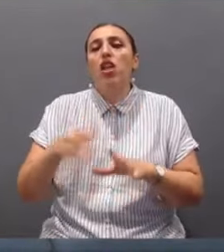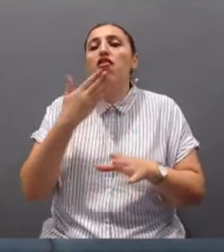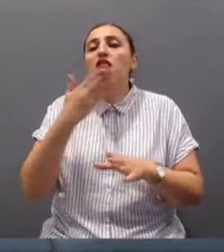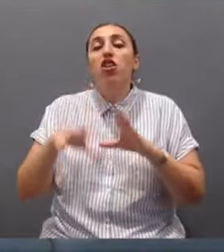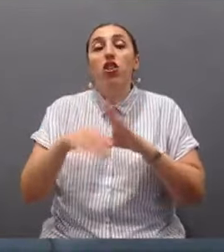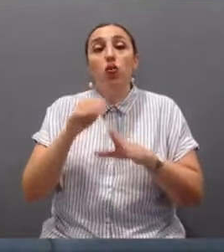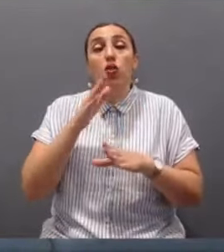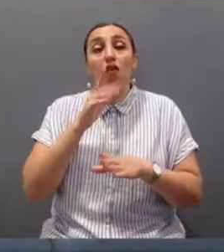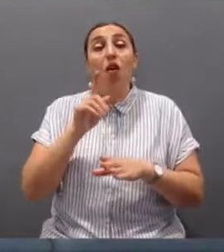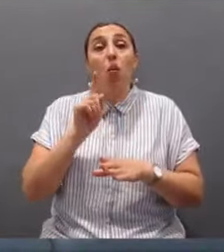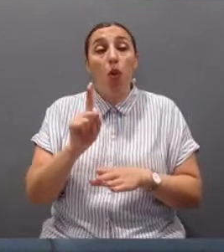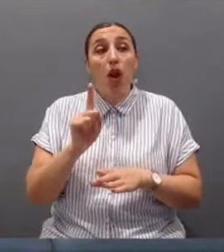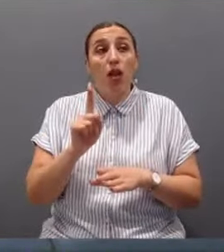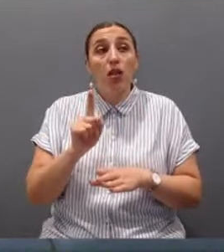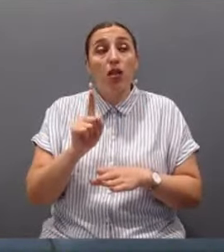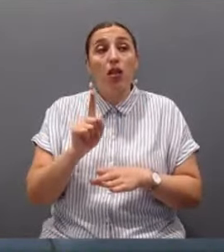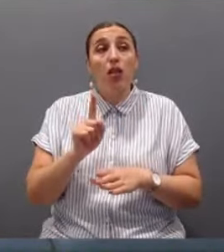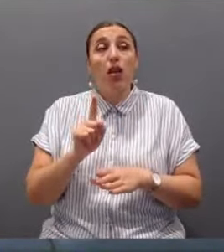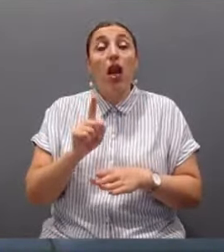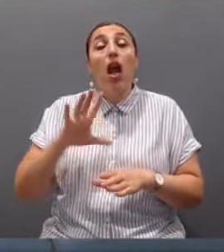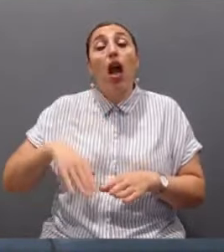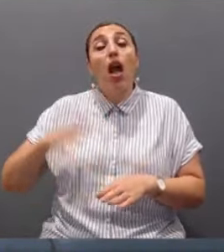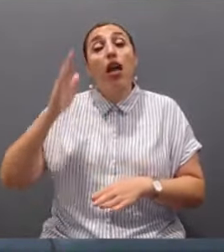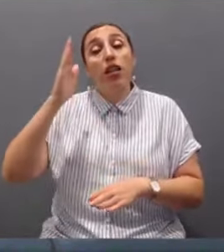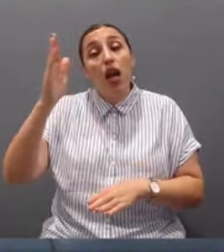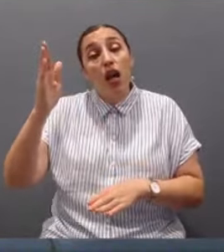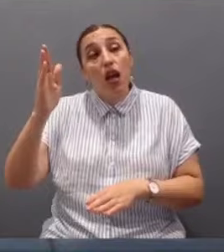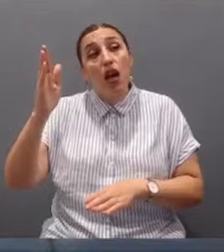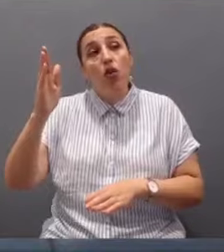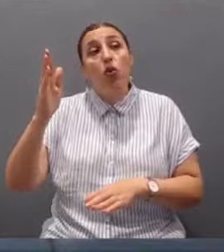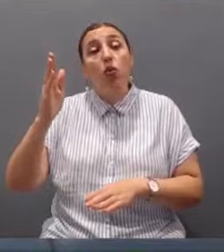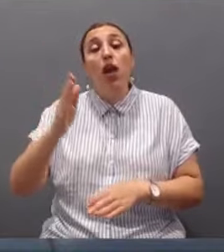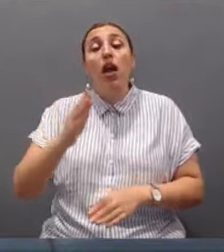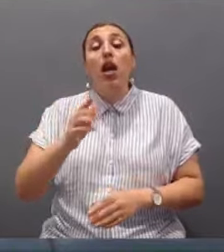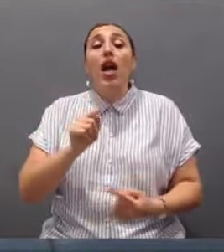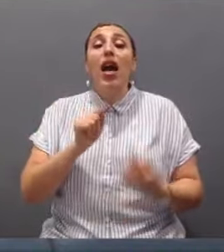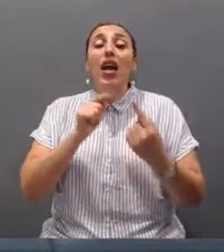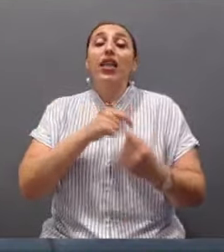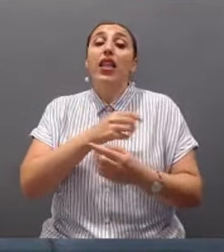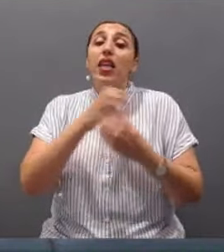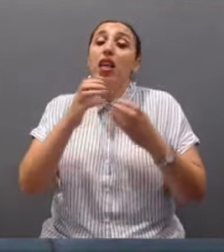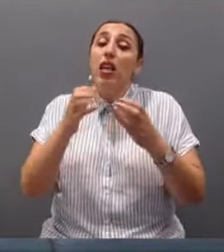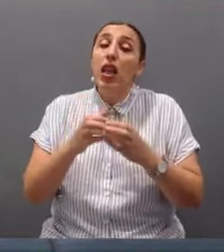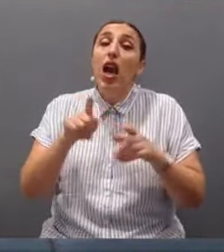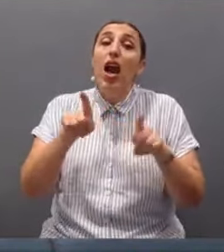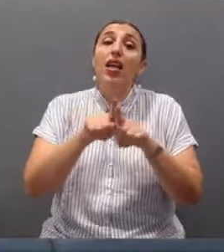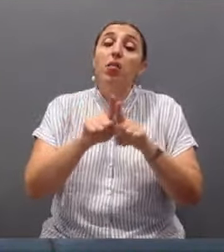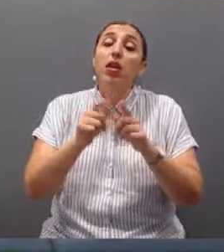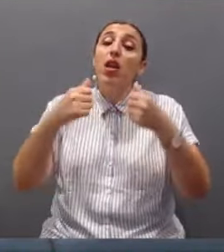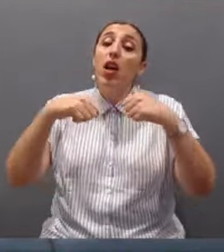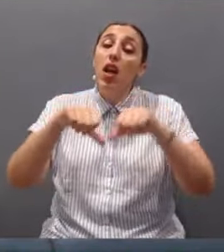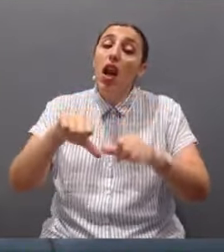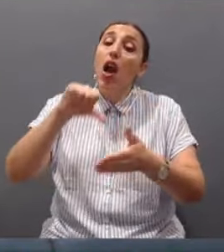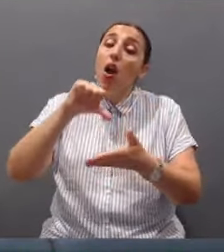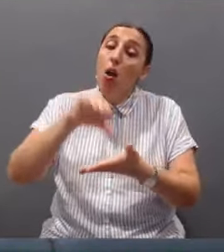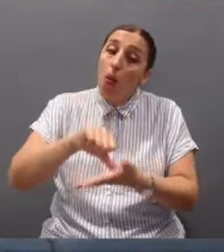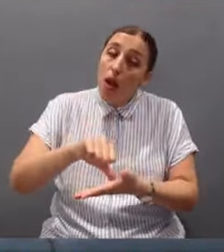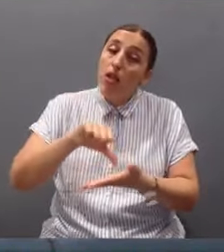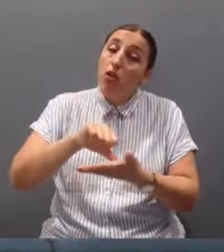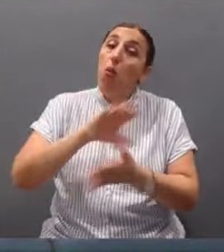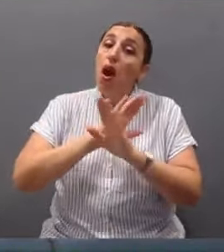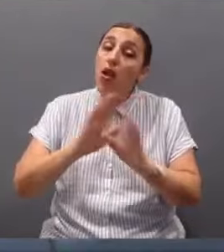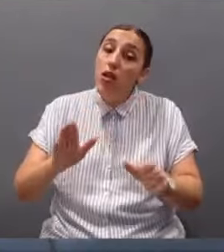ժամանակ, բայց արդյոք հետագայում, ապագայում ընդդիմությունների այսպիսի խորհուրդներում մասնակցել չմասնակցելը